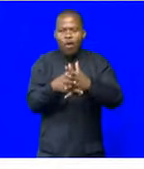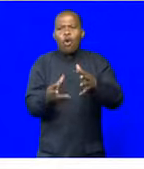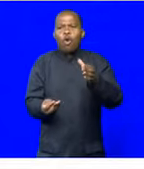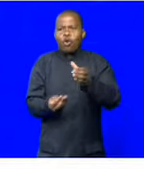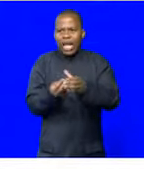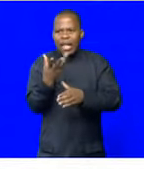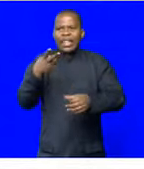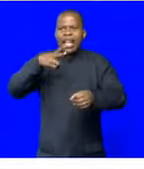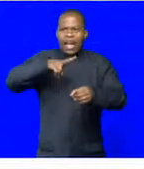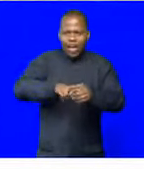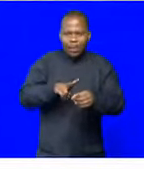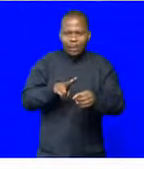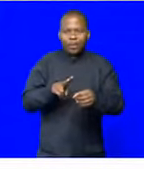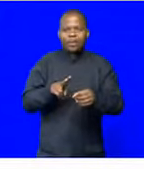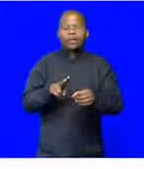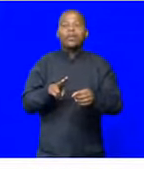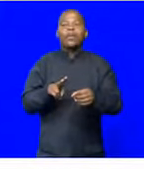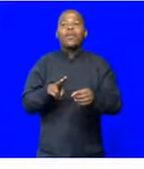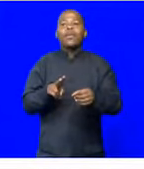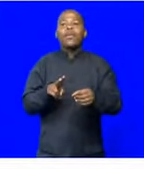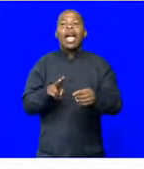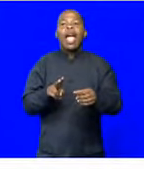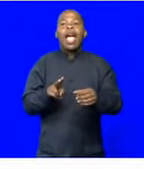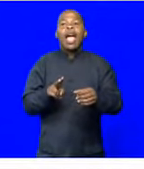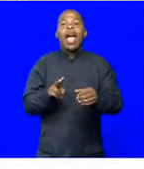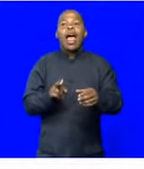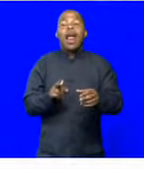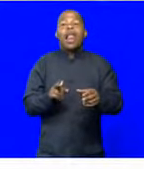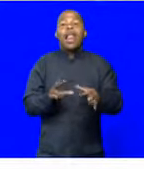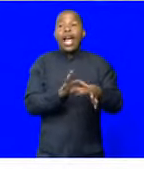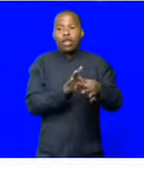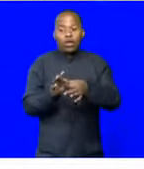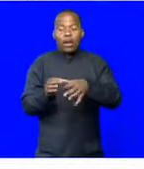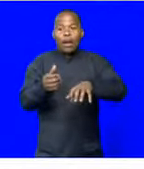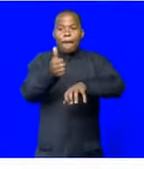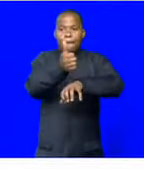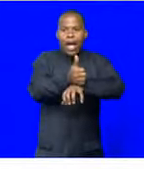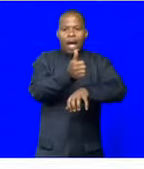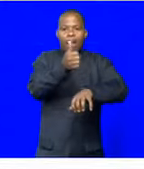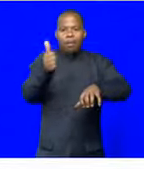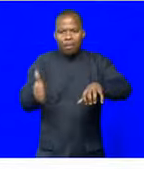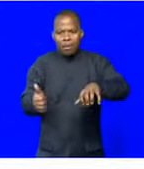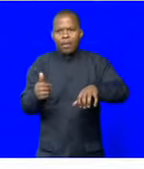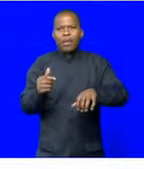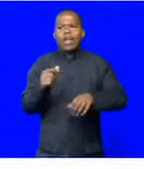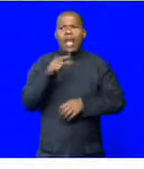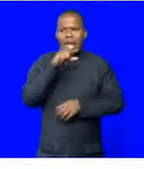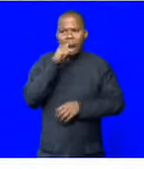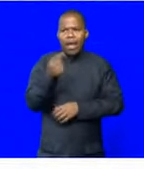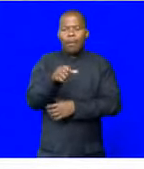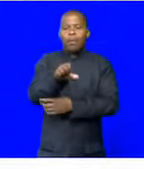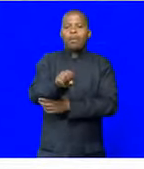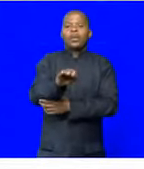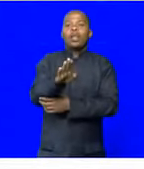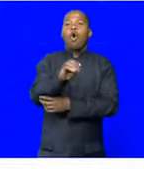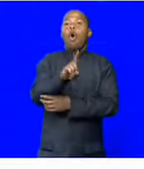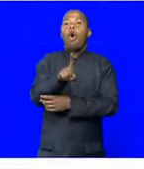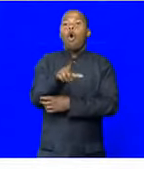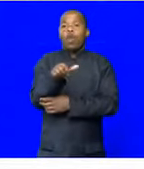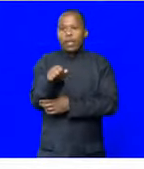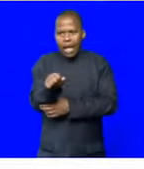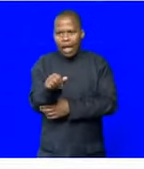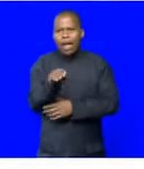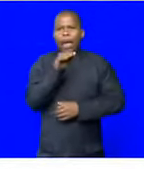umhlangano sihlalo losaphuma ke hovisi angisho lokho losaphuma ehovisi Johannes Ace Siboza labe